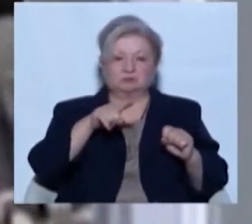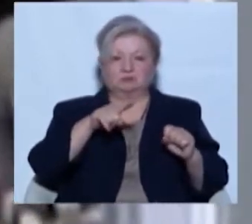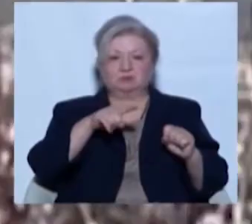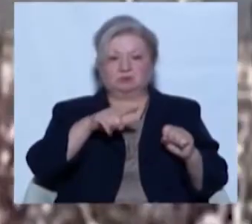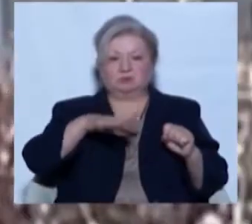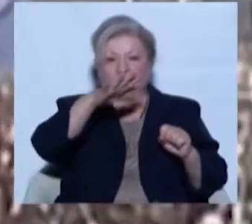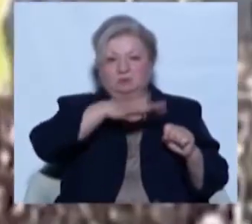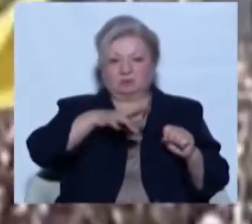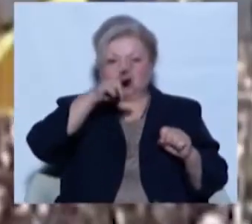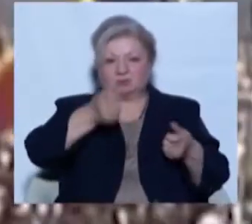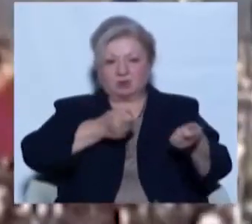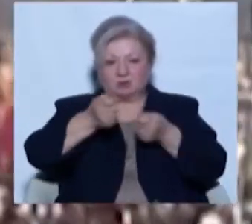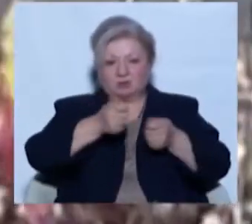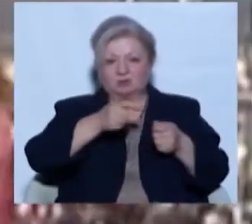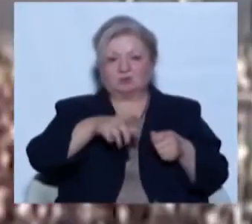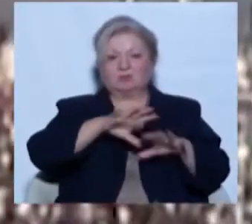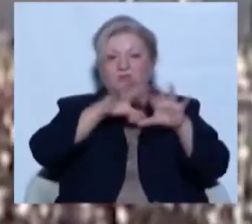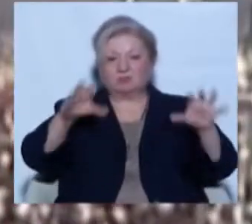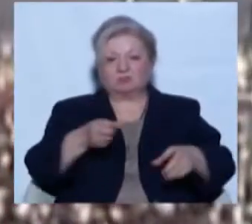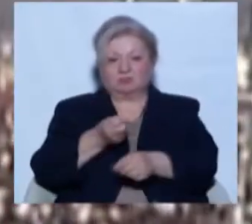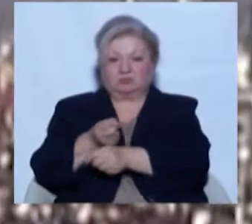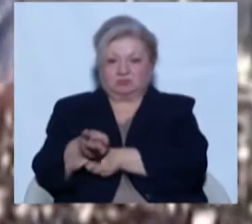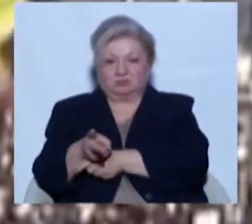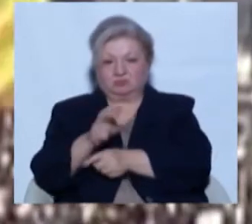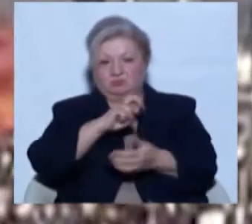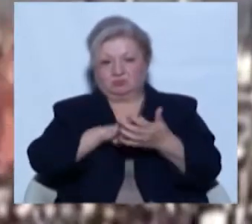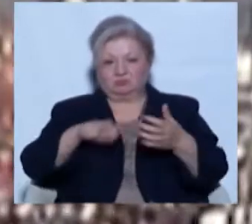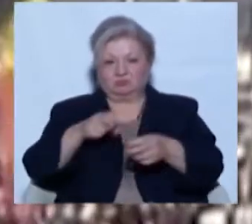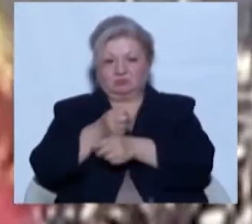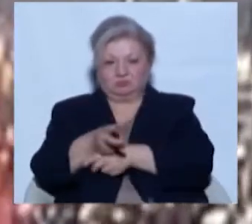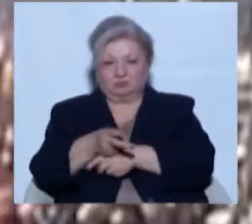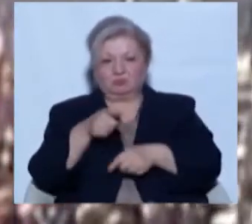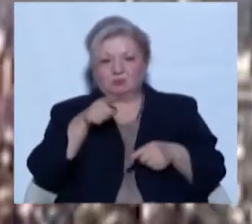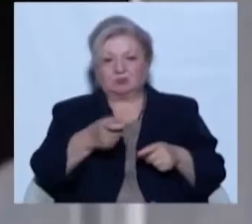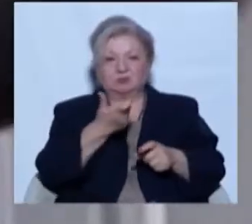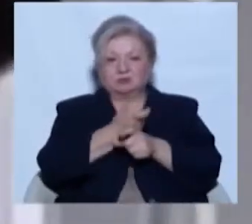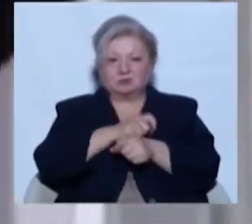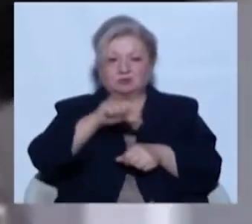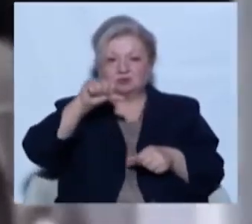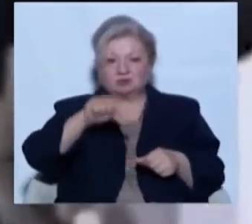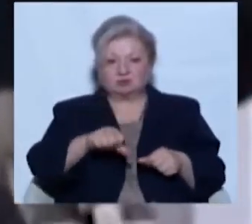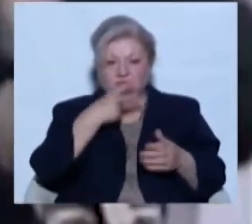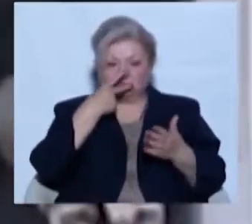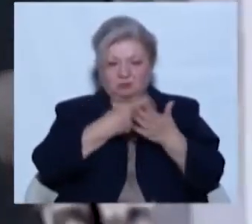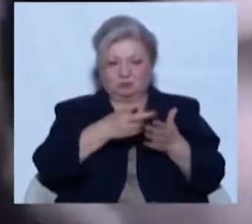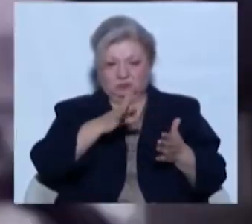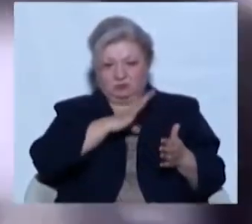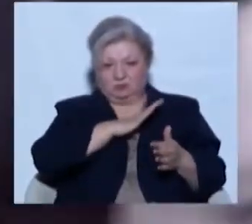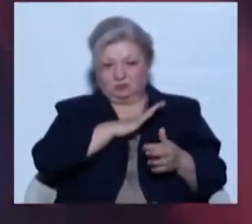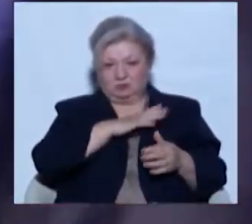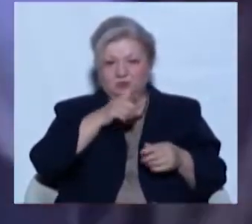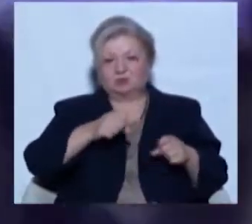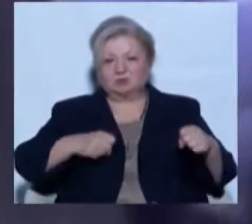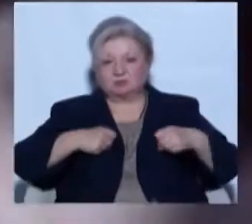ჩამოაგდეს ტრიბუნიდან. Ეს მისთვის ცუდი ნიშანი იყო და მან სცადა